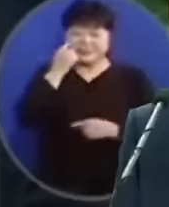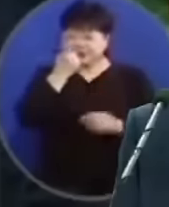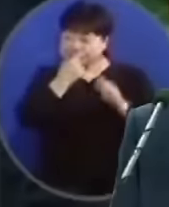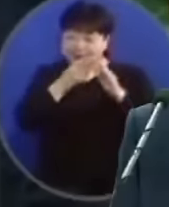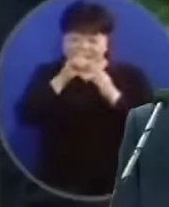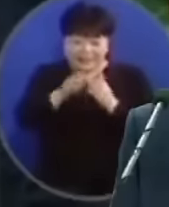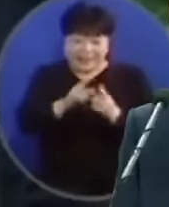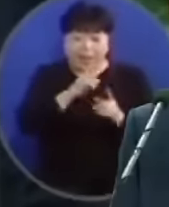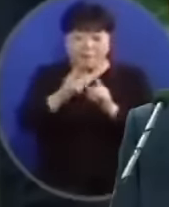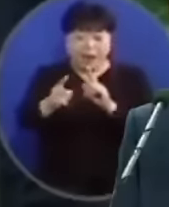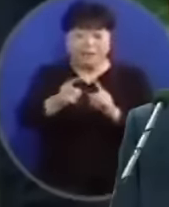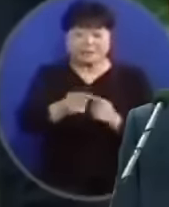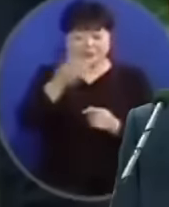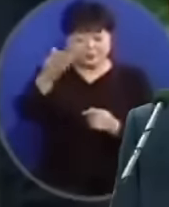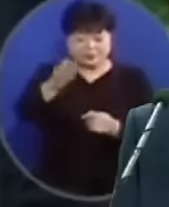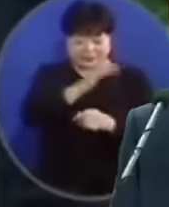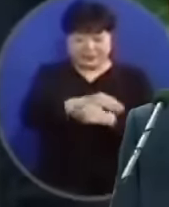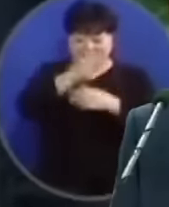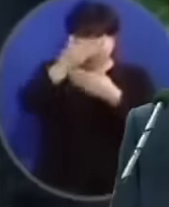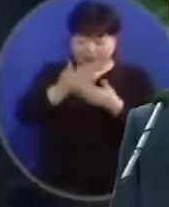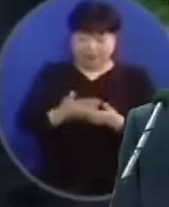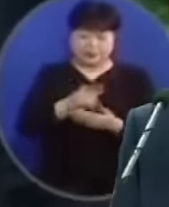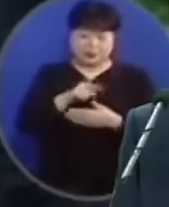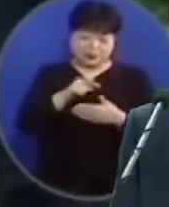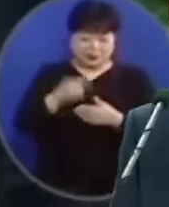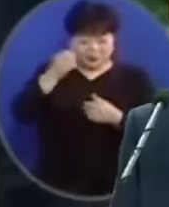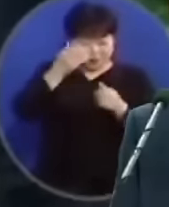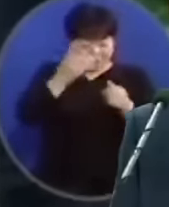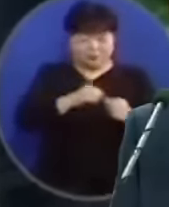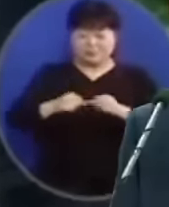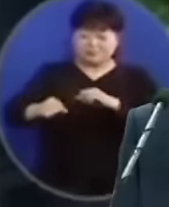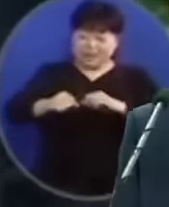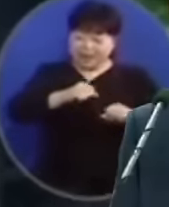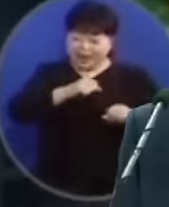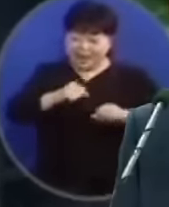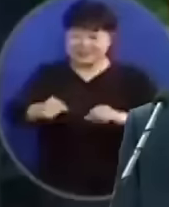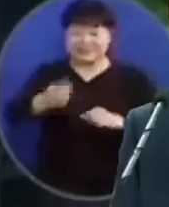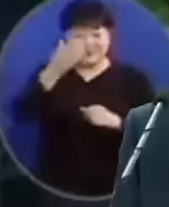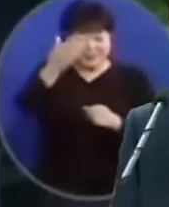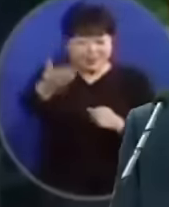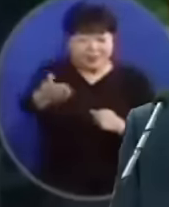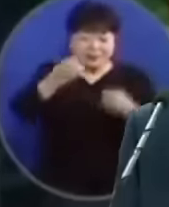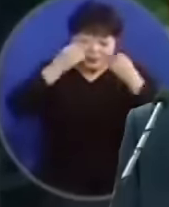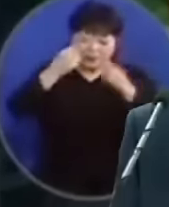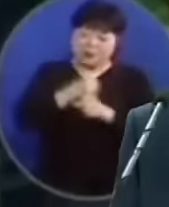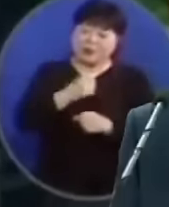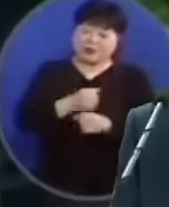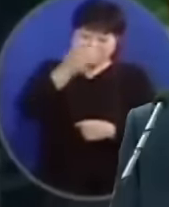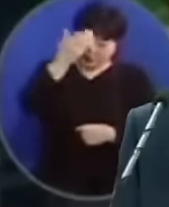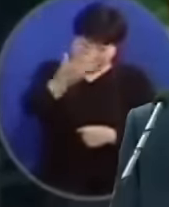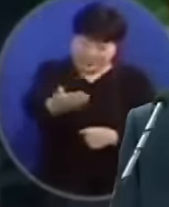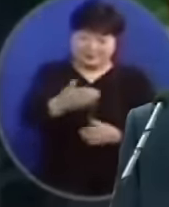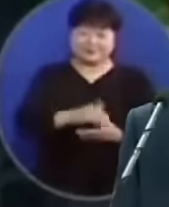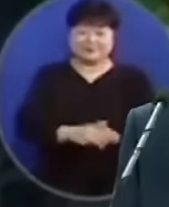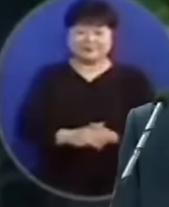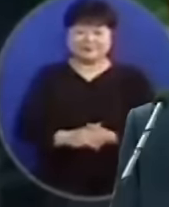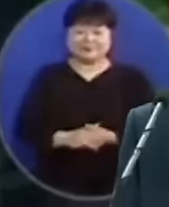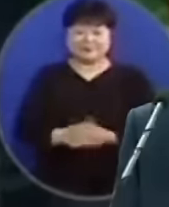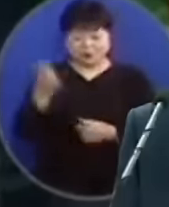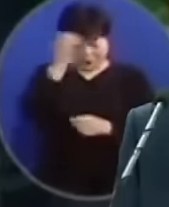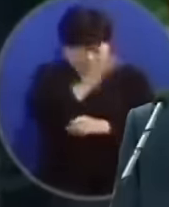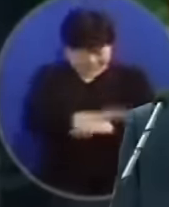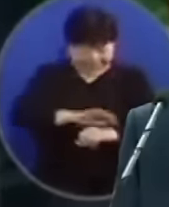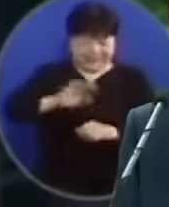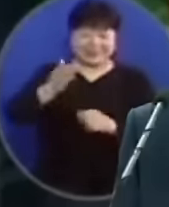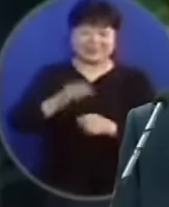증거하면 말씀을 여러분 잘 받아들이면 속에 있는 성령이 운행하여셔서 여러분을 새롭게 만들어주는 것입니다. 영혼이 잘